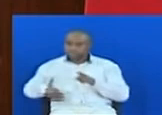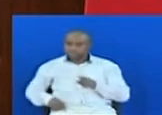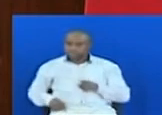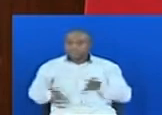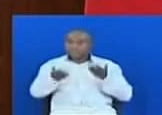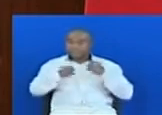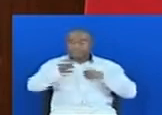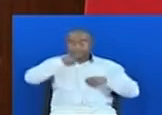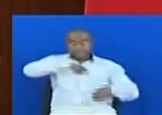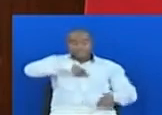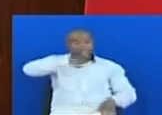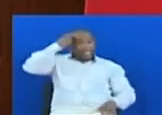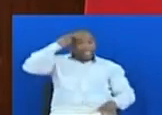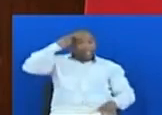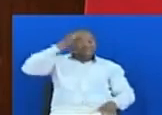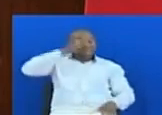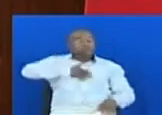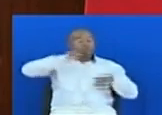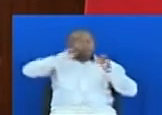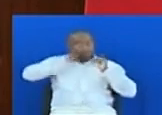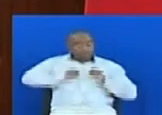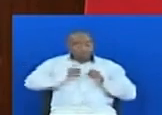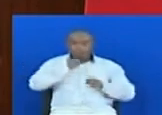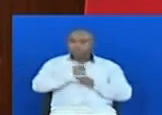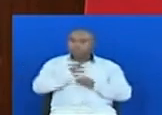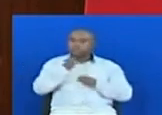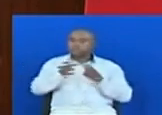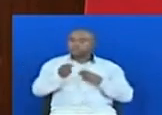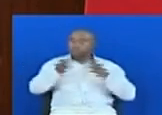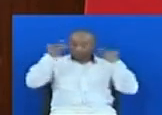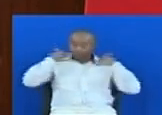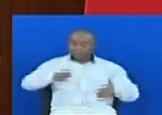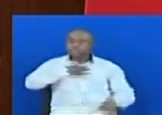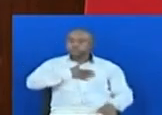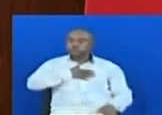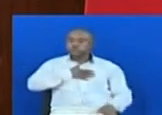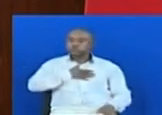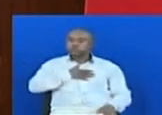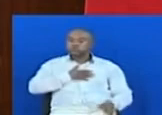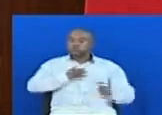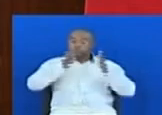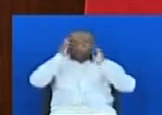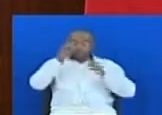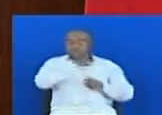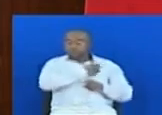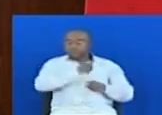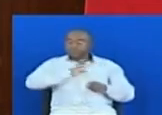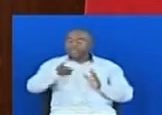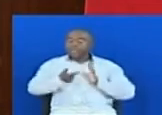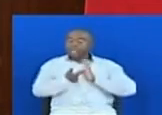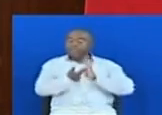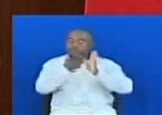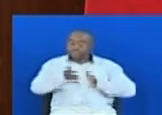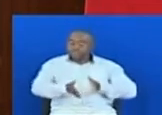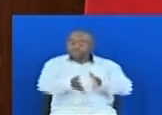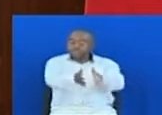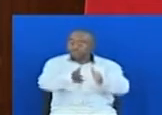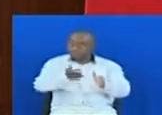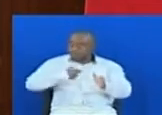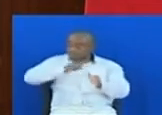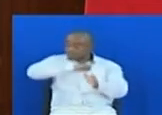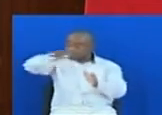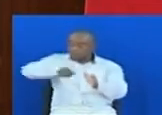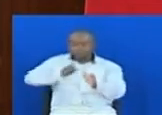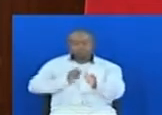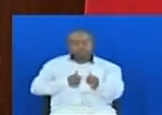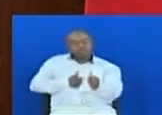akili zetu zifanye kazi sawa sawa na viwiliwili vyetu. Mheshimiwa Rais ametuonyesha njia, basi hatunabudi sisi wa Tanzania